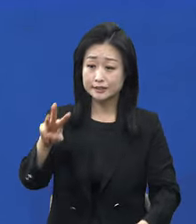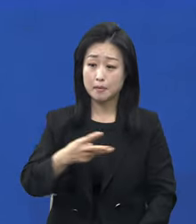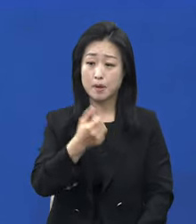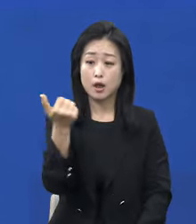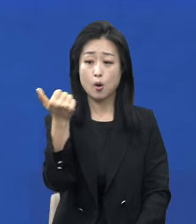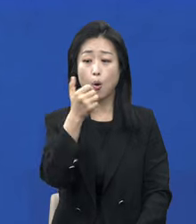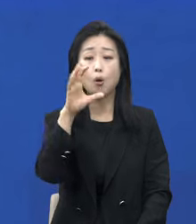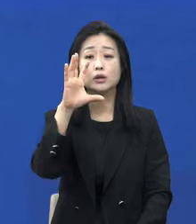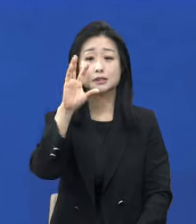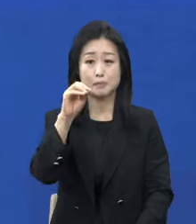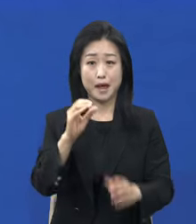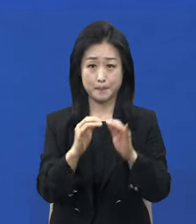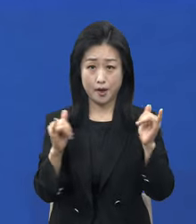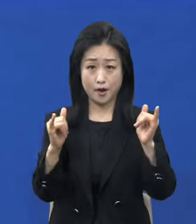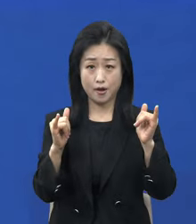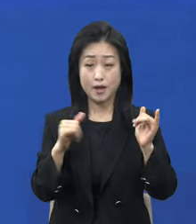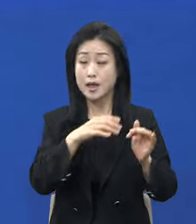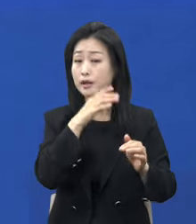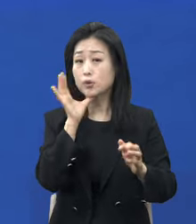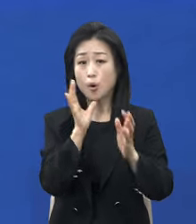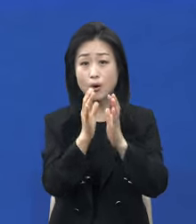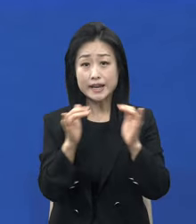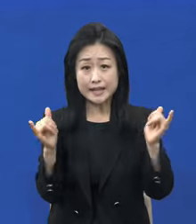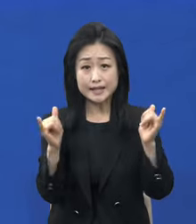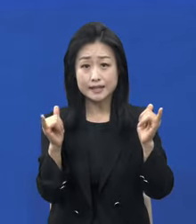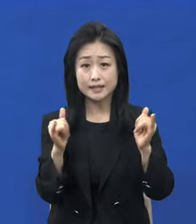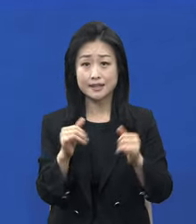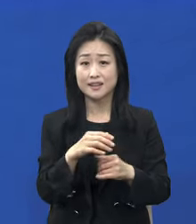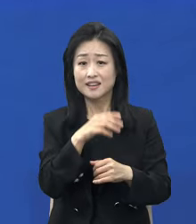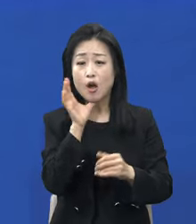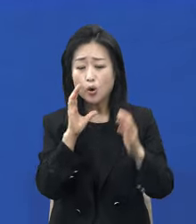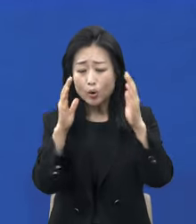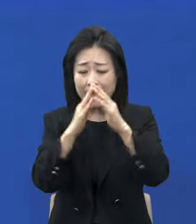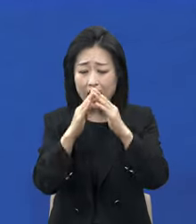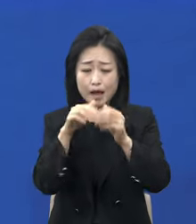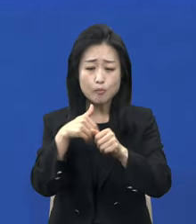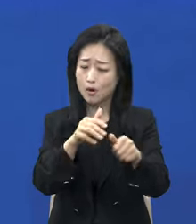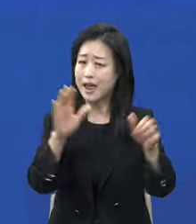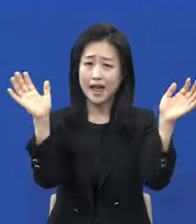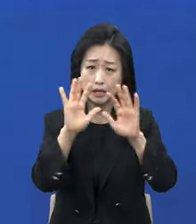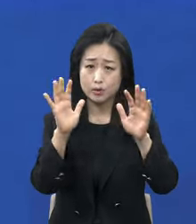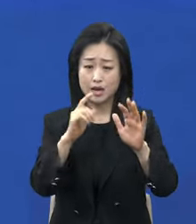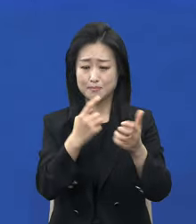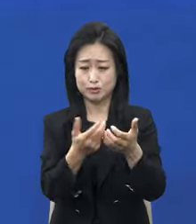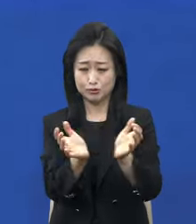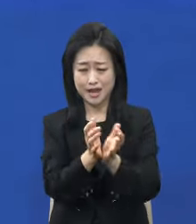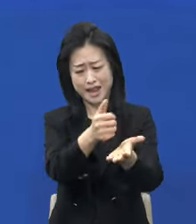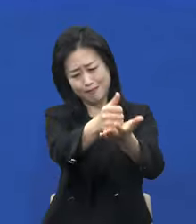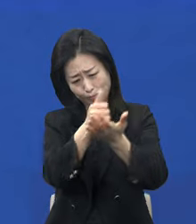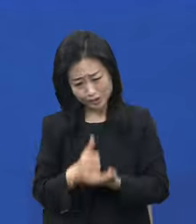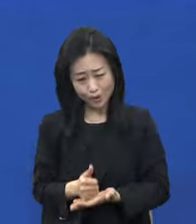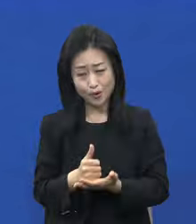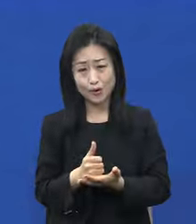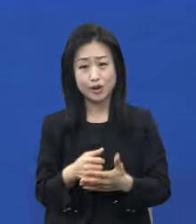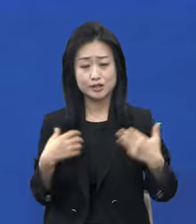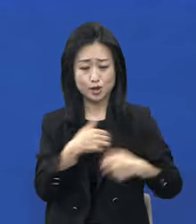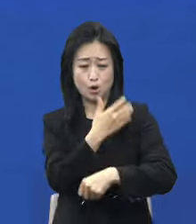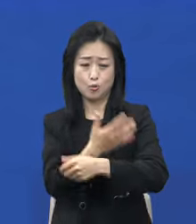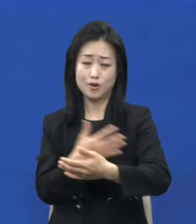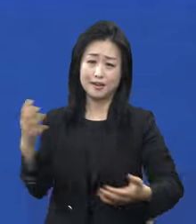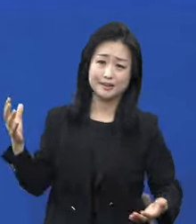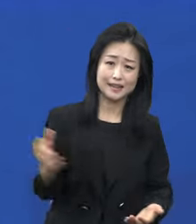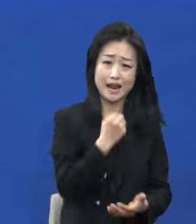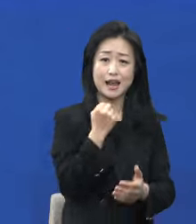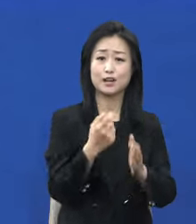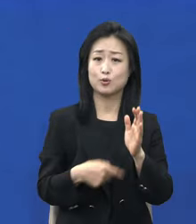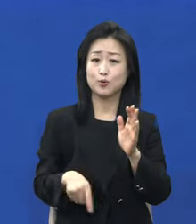1,350만 명입니다. 이 노인을 경로당으로 가실 게 아니라 우리 당으로 무시와 정권 탈환의